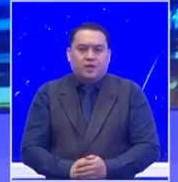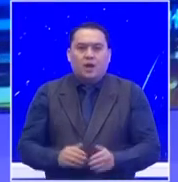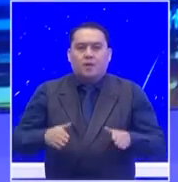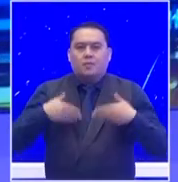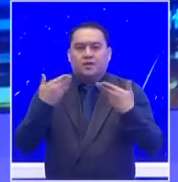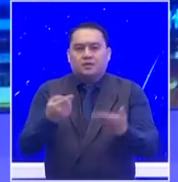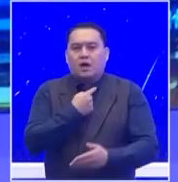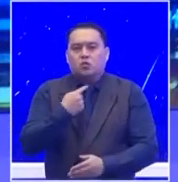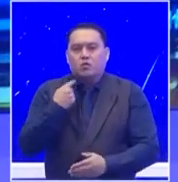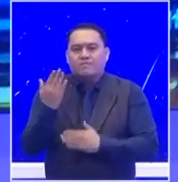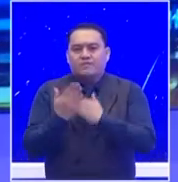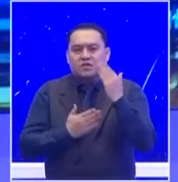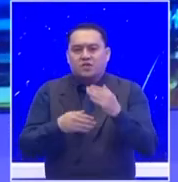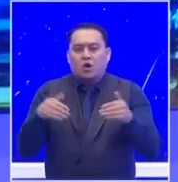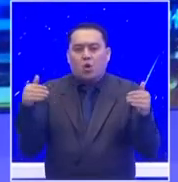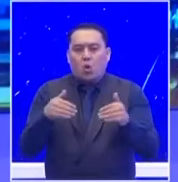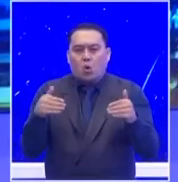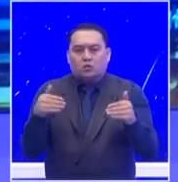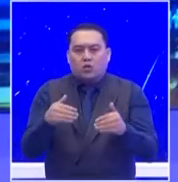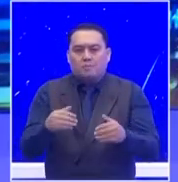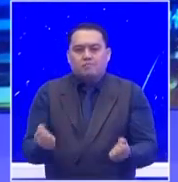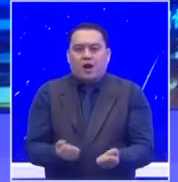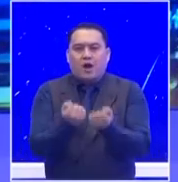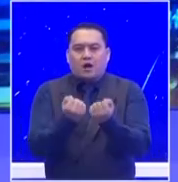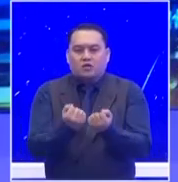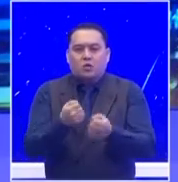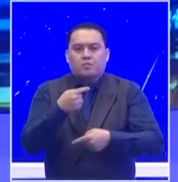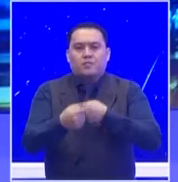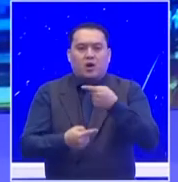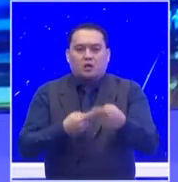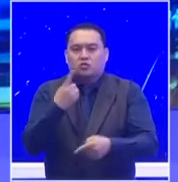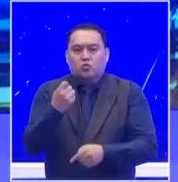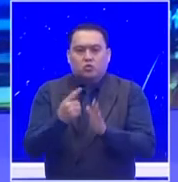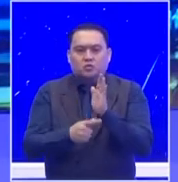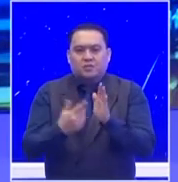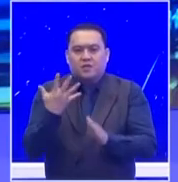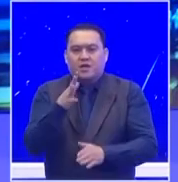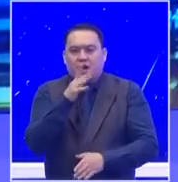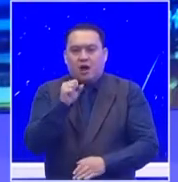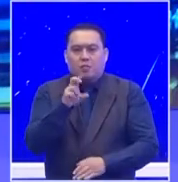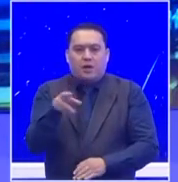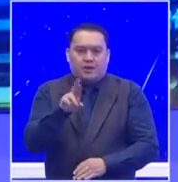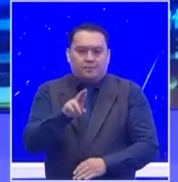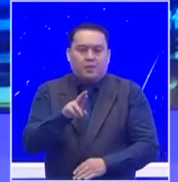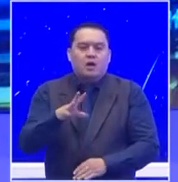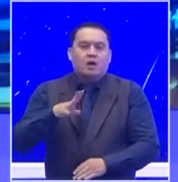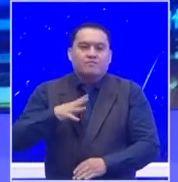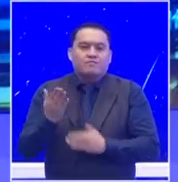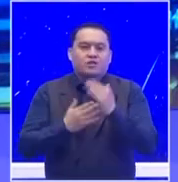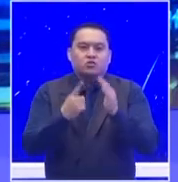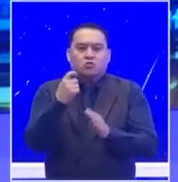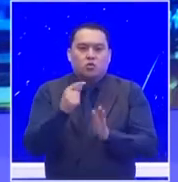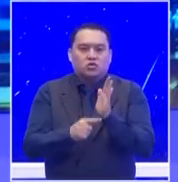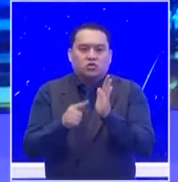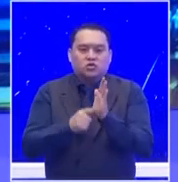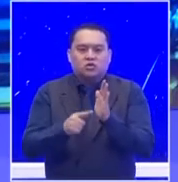Представители Талдыкурганского высшего политехнического колледжа поддержали челлендж в честь 175-летия Абая Кунамбаева. Свыше